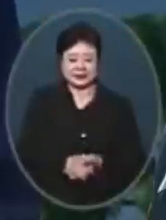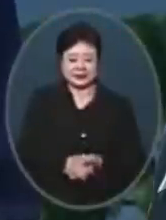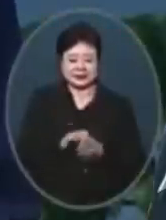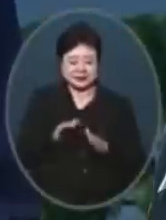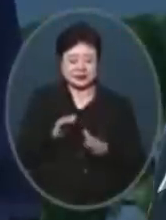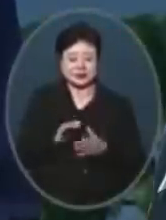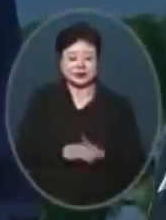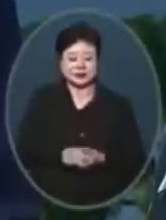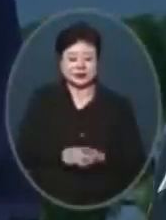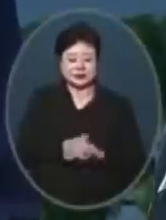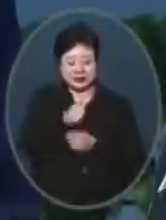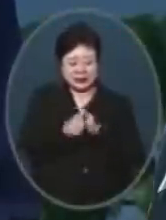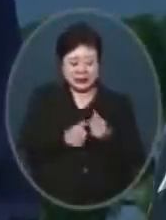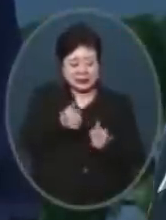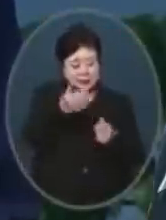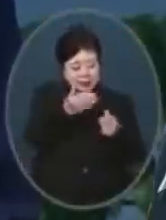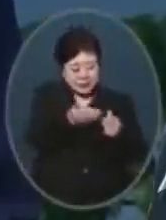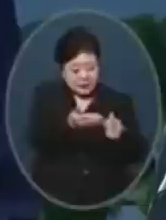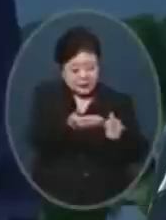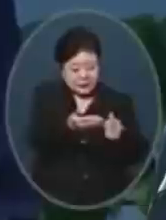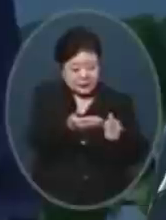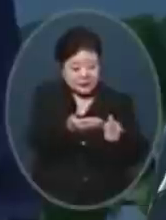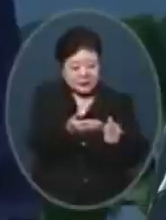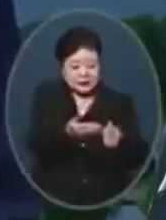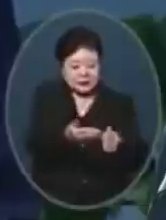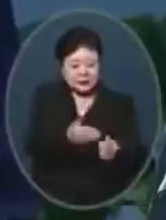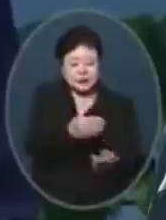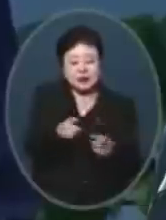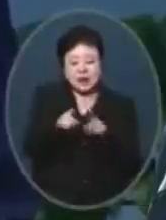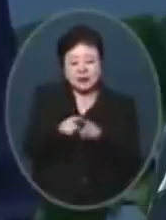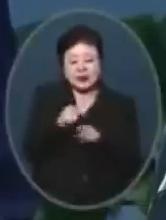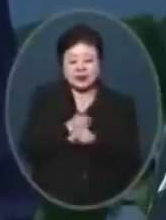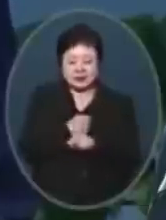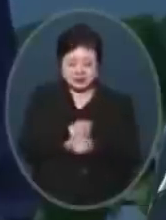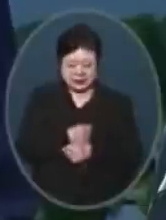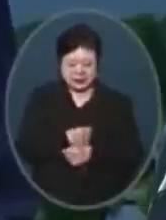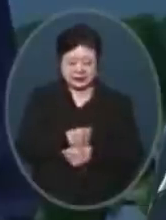오늘도 하나님께서는 우리와 같이 계십니다.